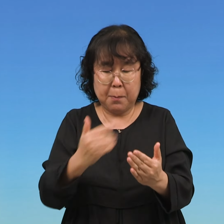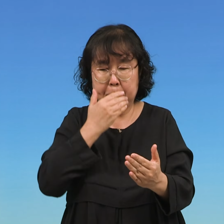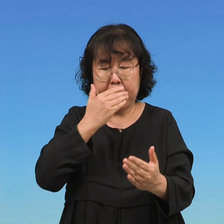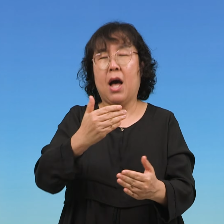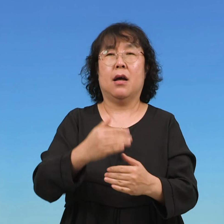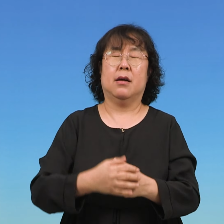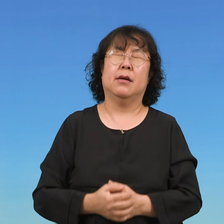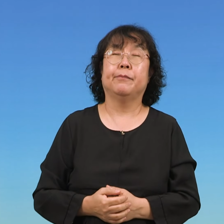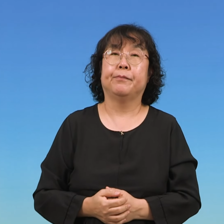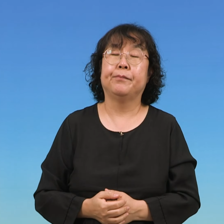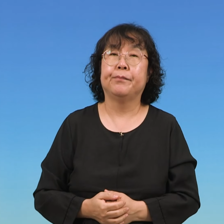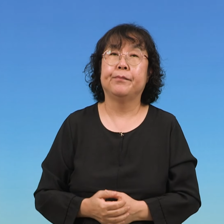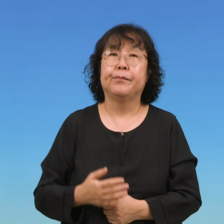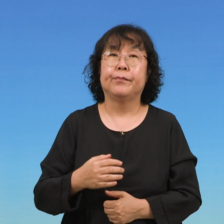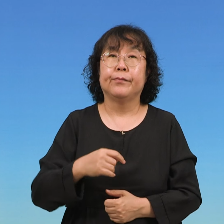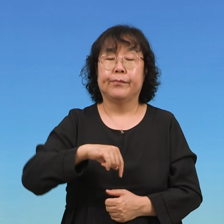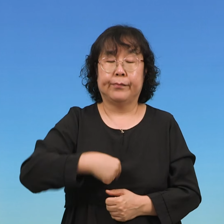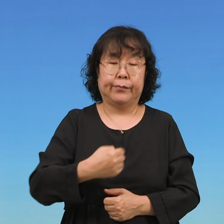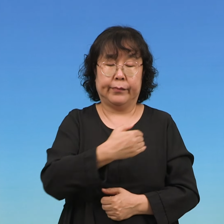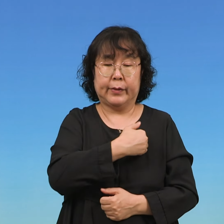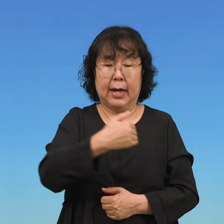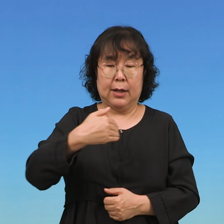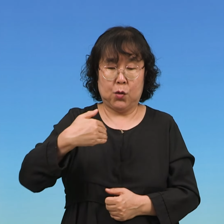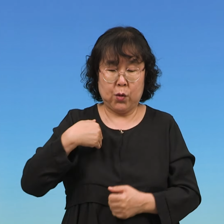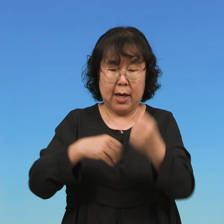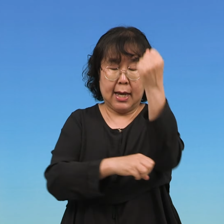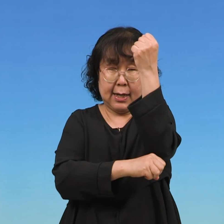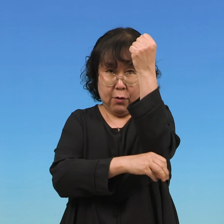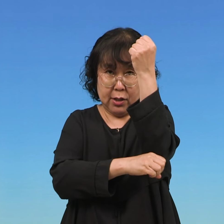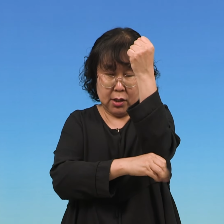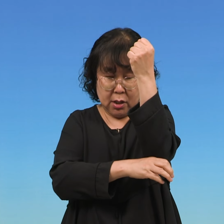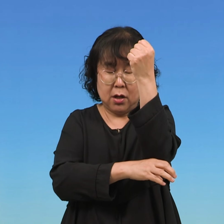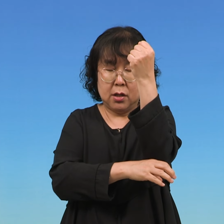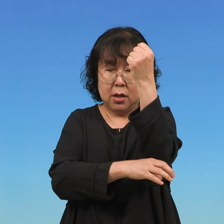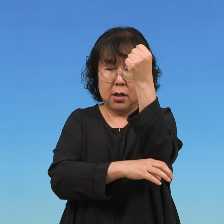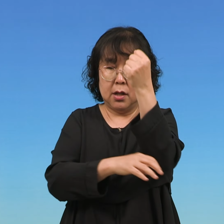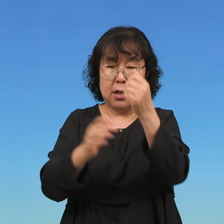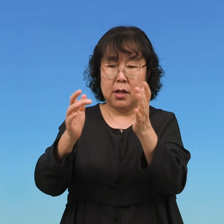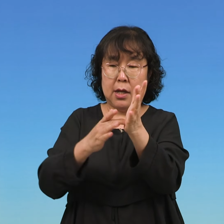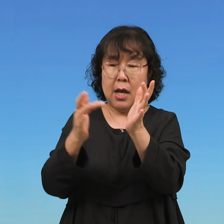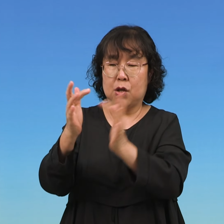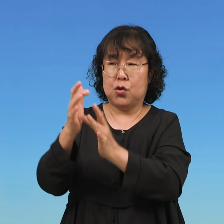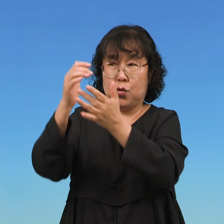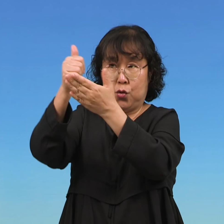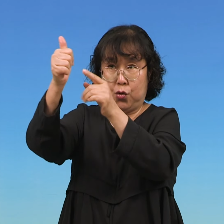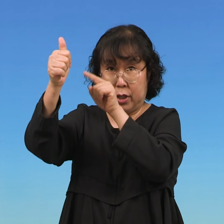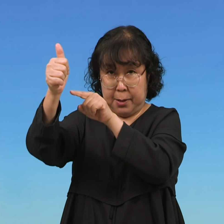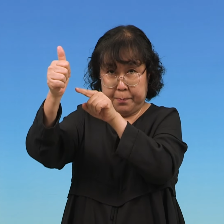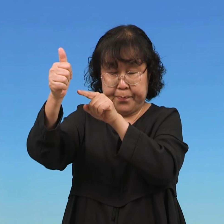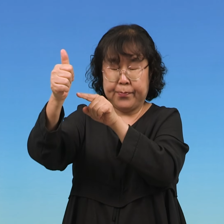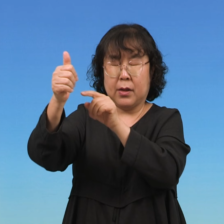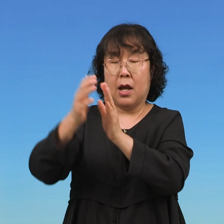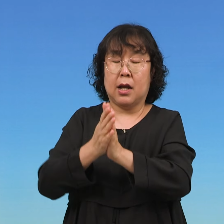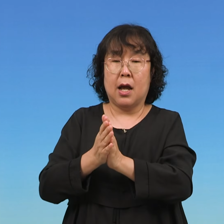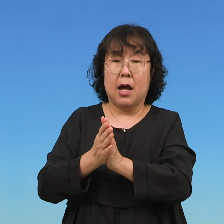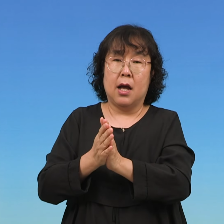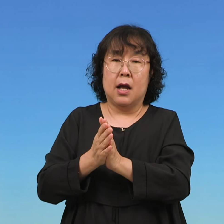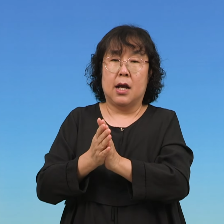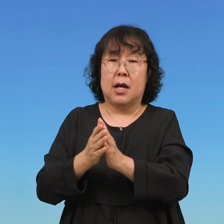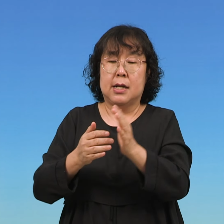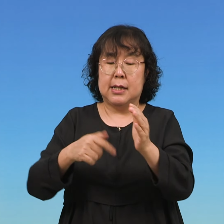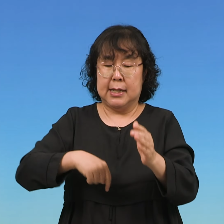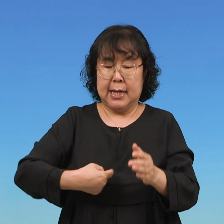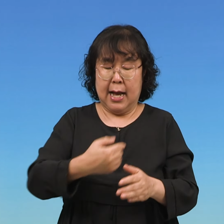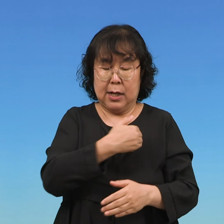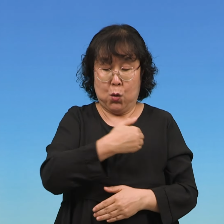자족을 배웠는데 자기가 깨달은 자족의 원천은 주님이시라는 거예요 자족의 원천은 내게 능력 주시는 자